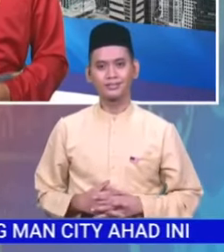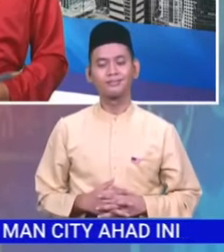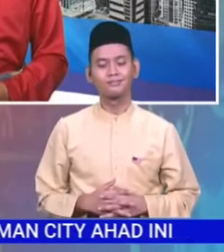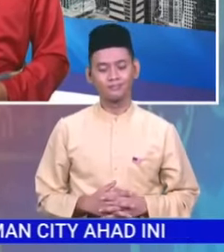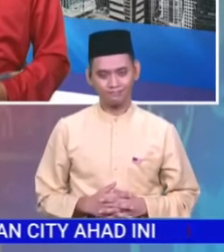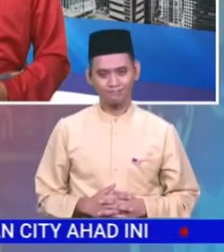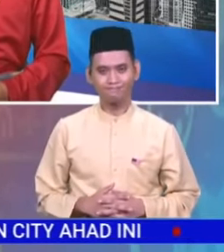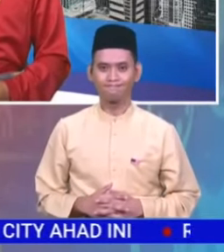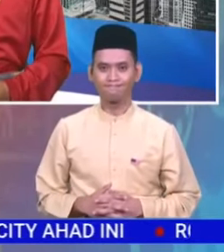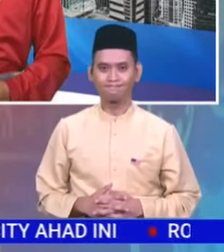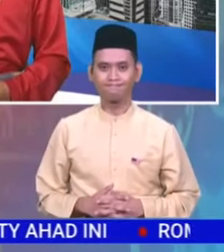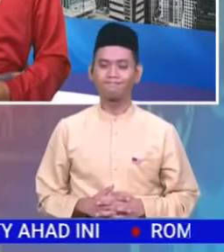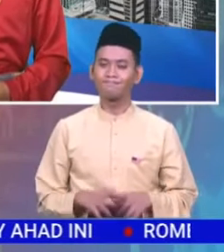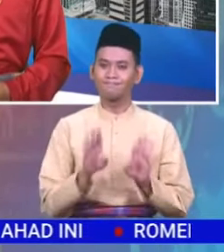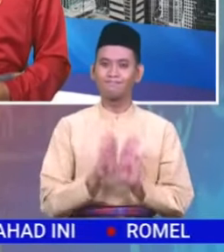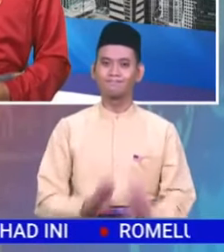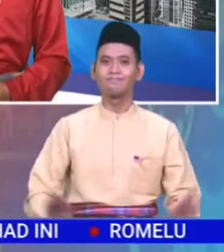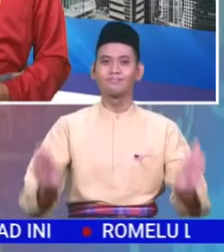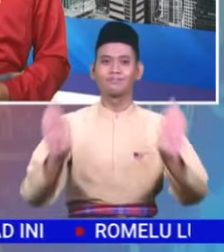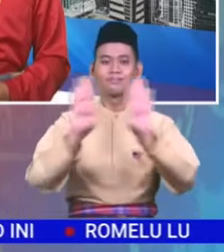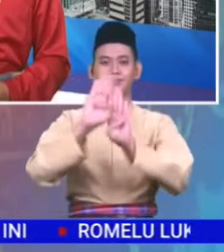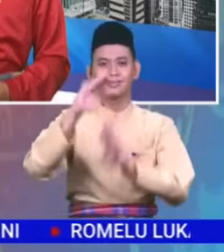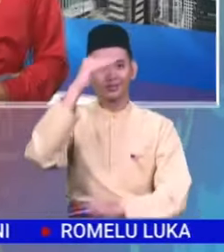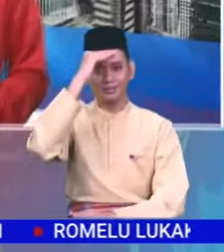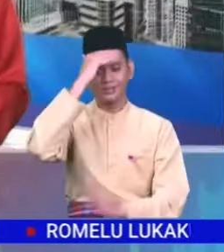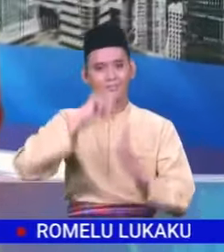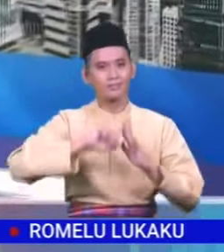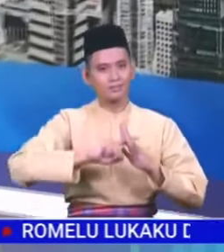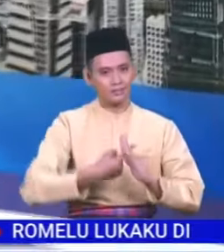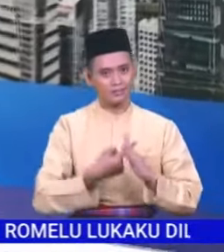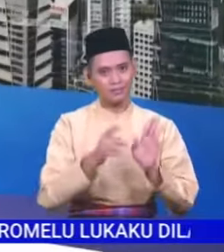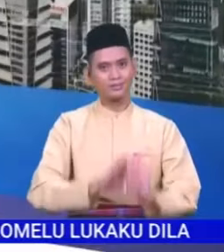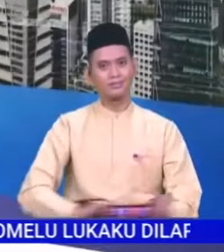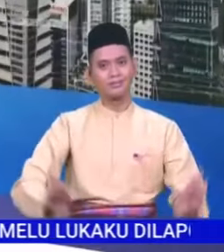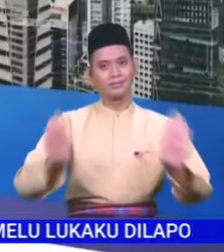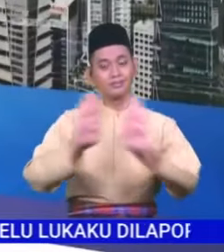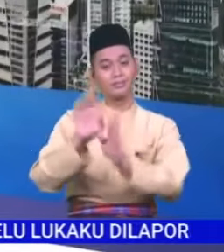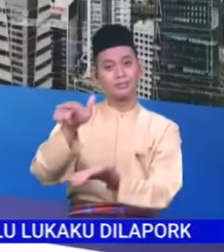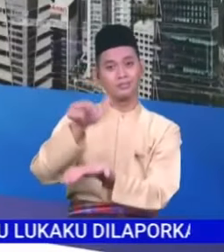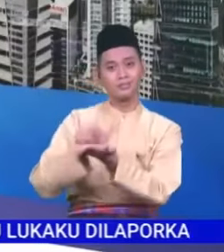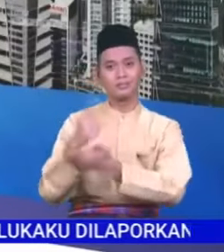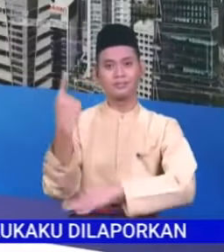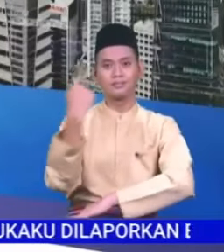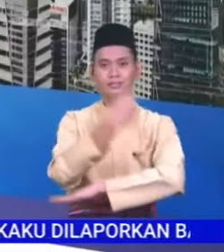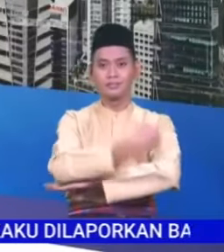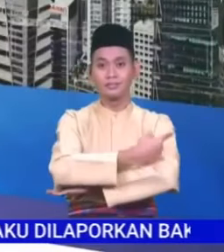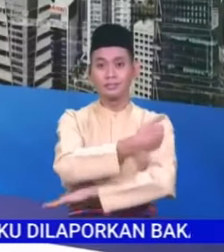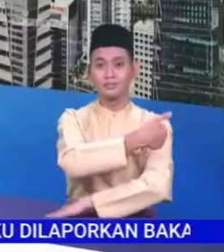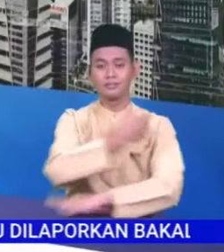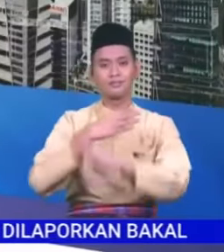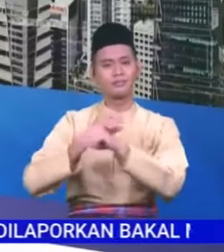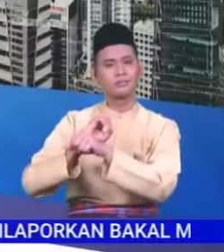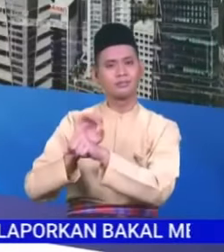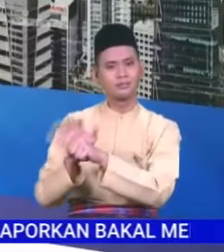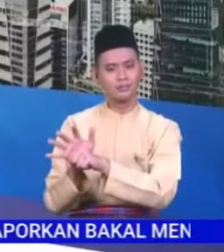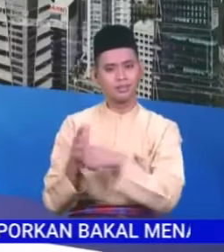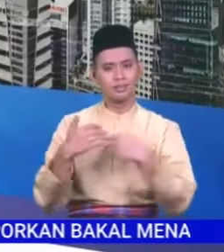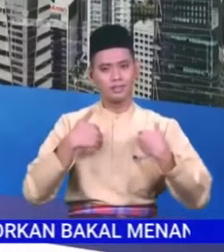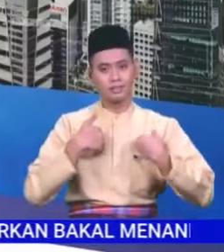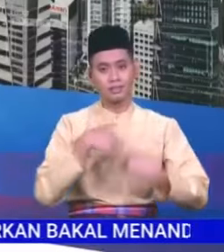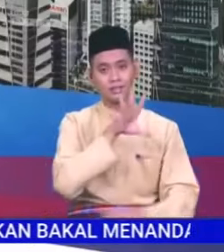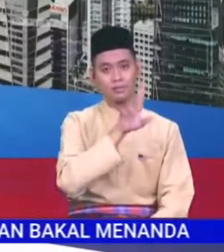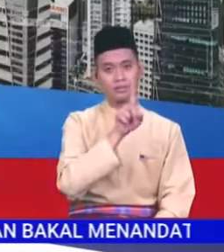oh iya Dek Opera dei Joho dimulai dengan perkembangan terkini Laporan harian vaksinasi stakes malam selama